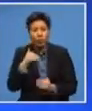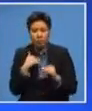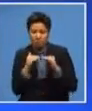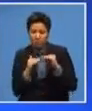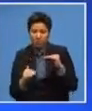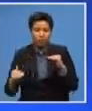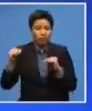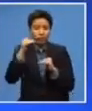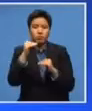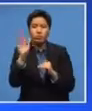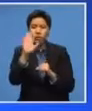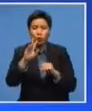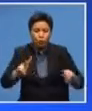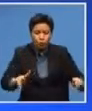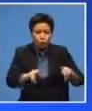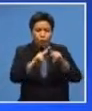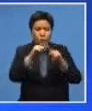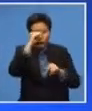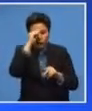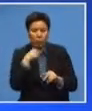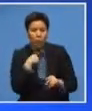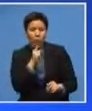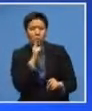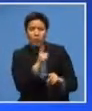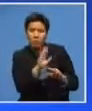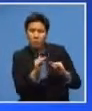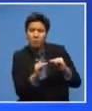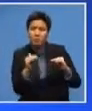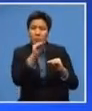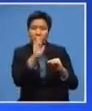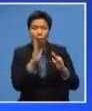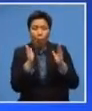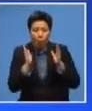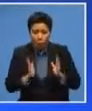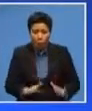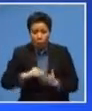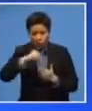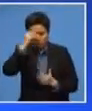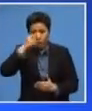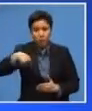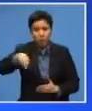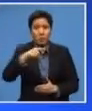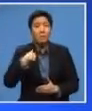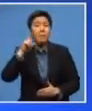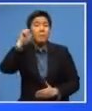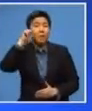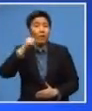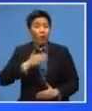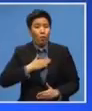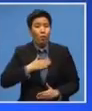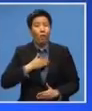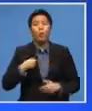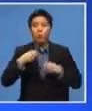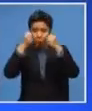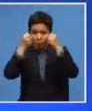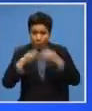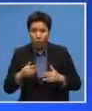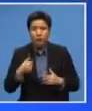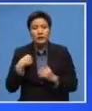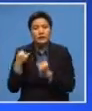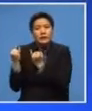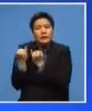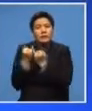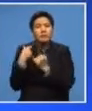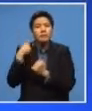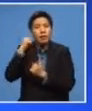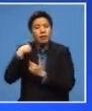ท่านไม่ได้เป็นละเมิดกระทรวงศึกษาหรือทุกคนในบุคลากรทางการศึกษานะครับคุณแม่ผมเป็นครูนะเพราะนั้นผมก็อาจจะติดมาบ้